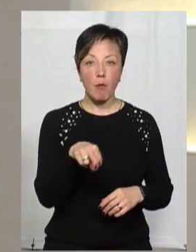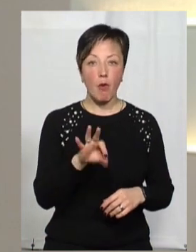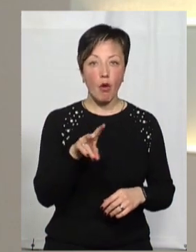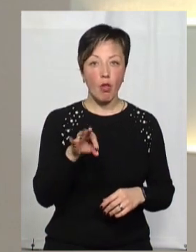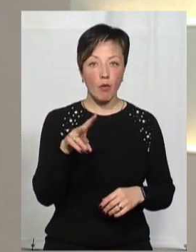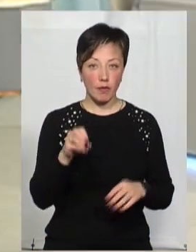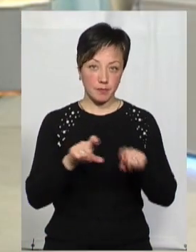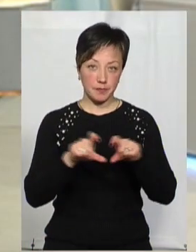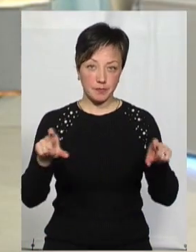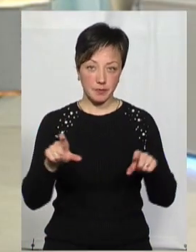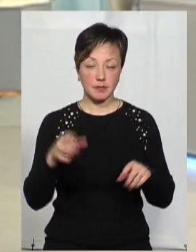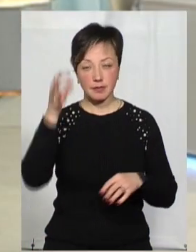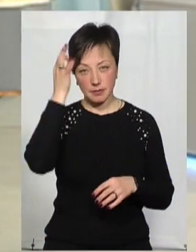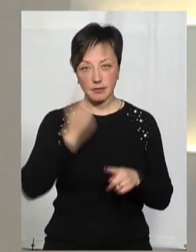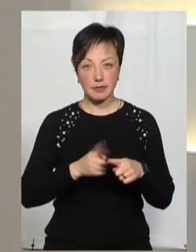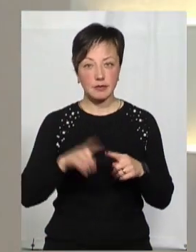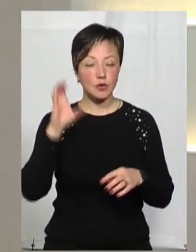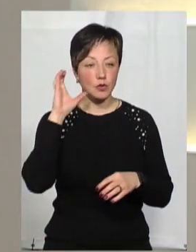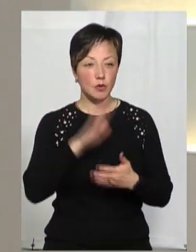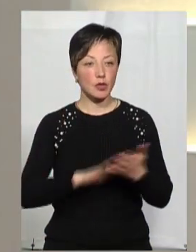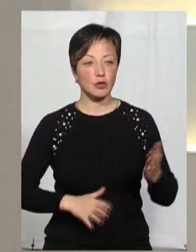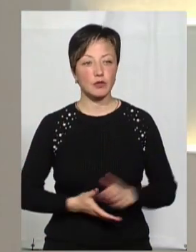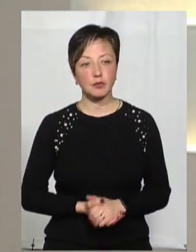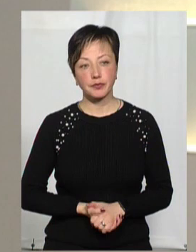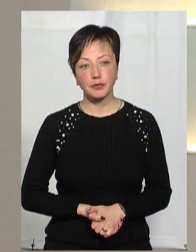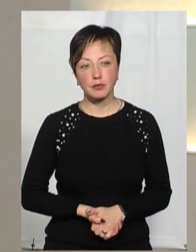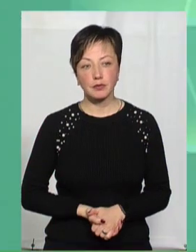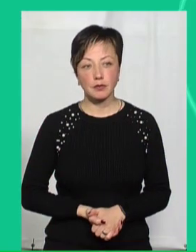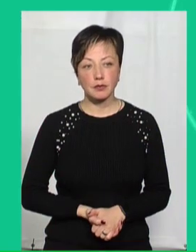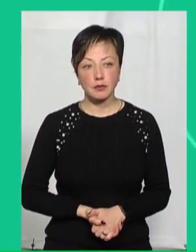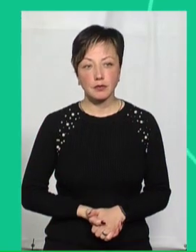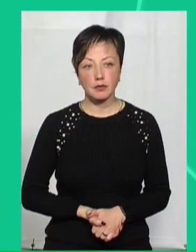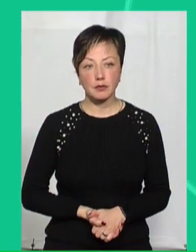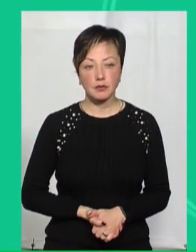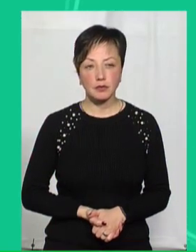Полонському закладі, про який ми вже згадували. Послухаємо і продовжимо.